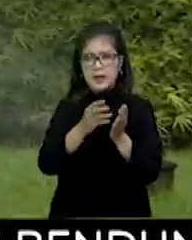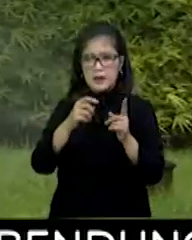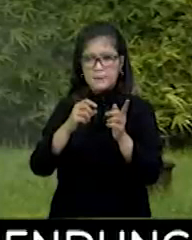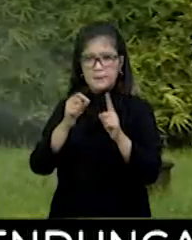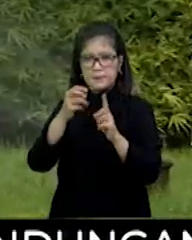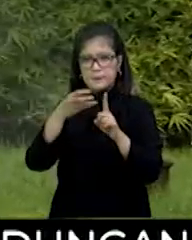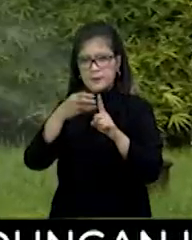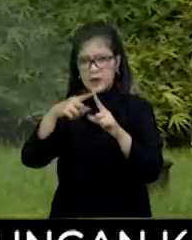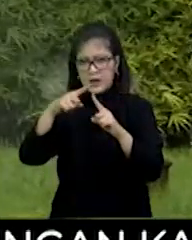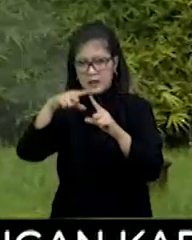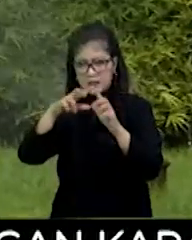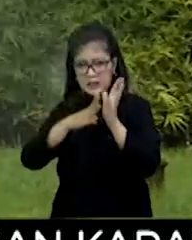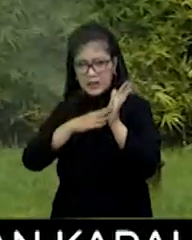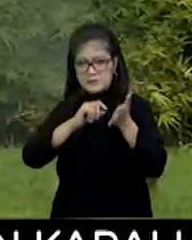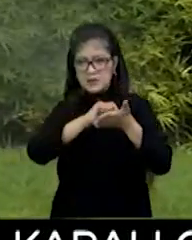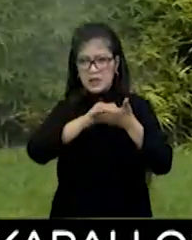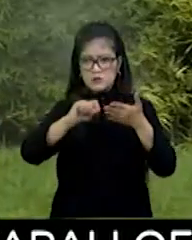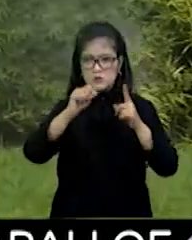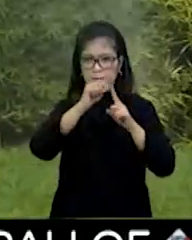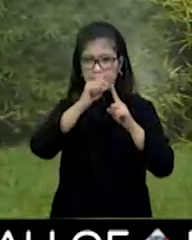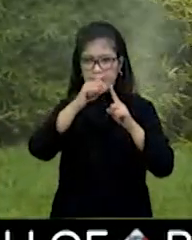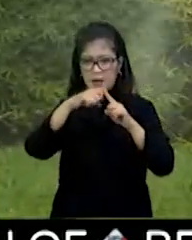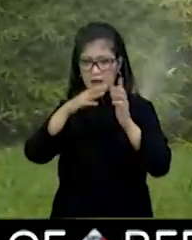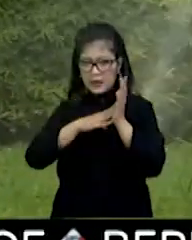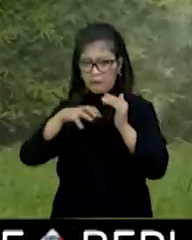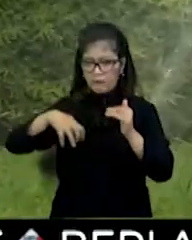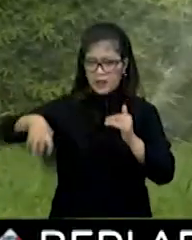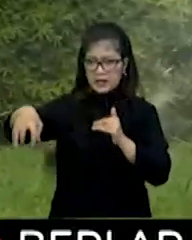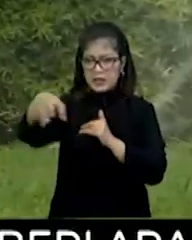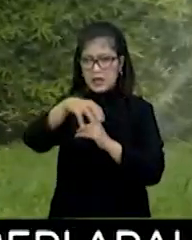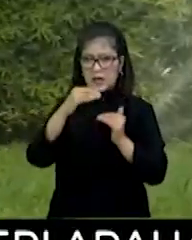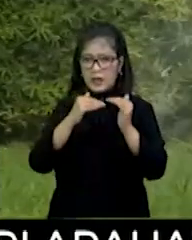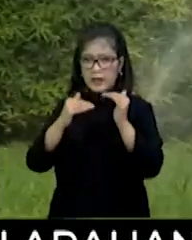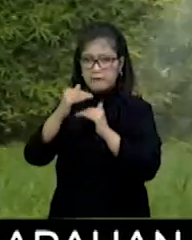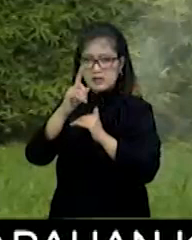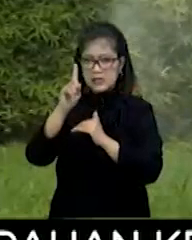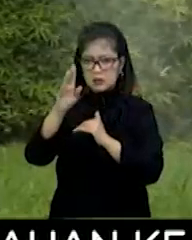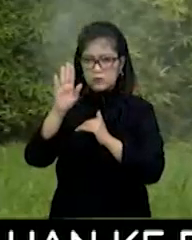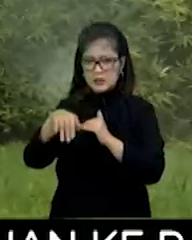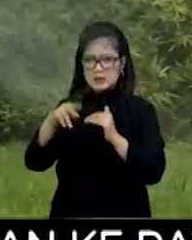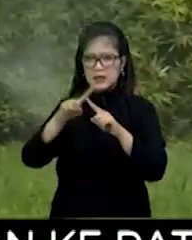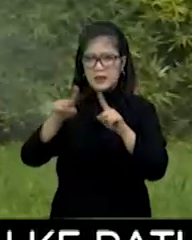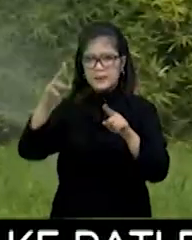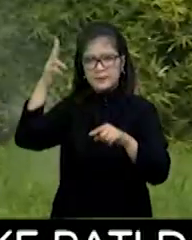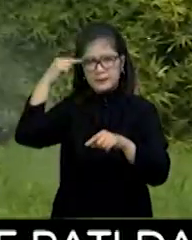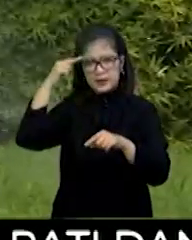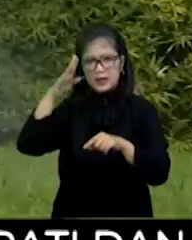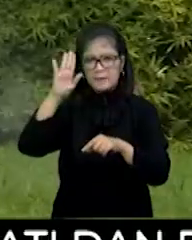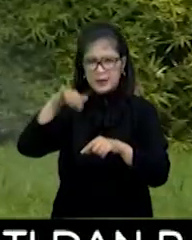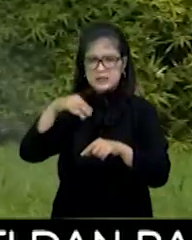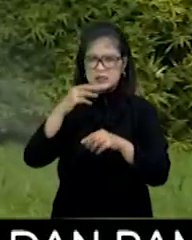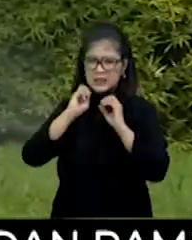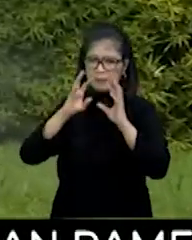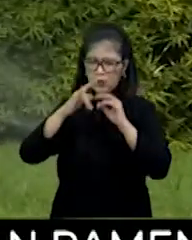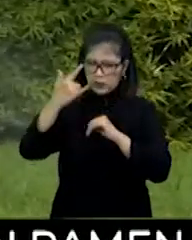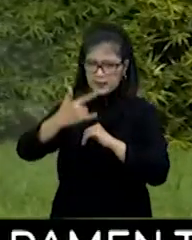Meski status PPKM di sejumlah wilayah sudah berada di level 1, namun pemerintah tetap mengimbau masyarakat untuk mengurangi mobilitas